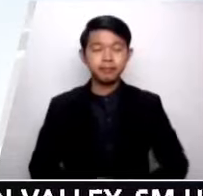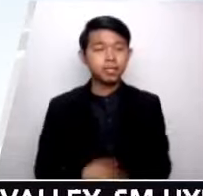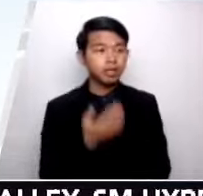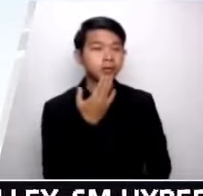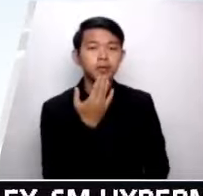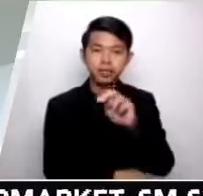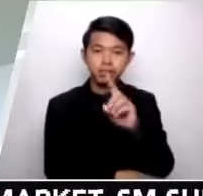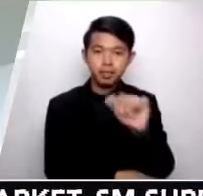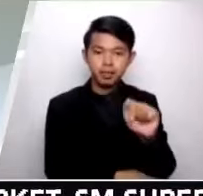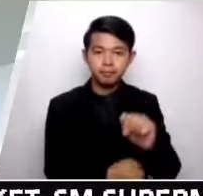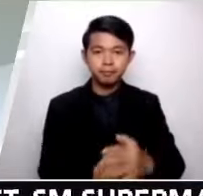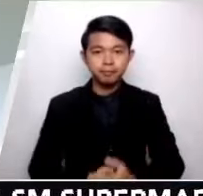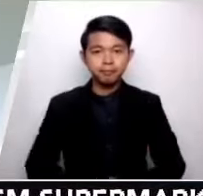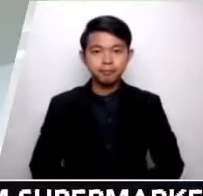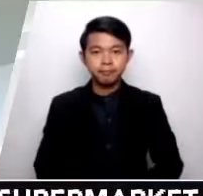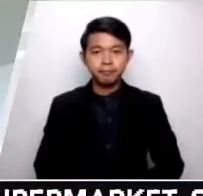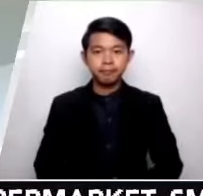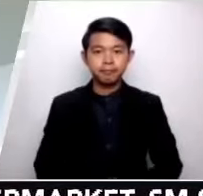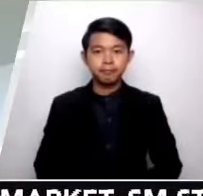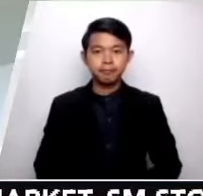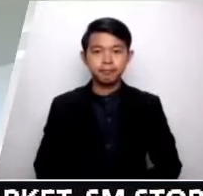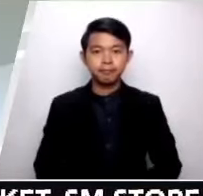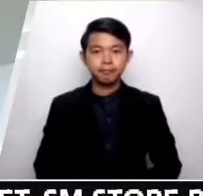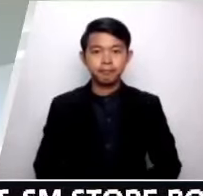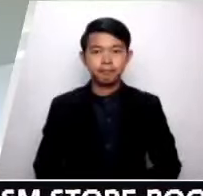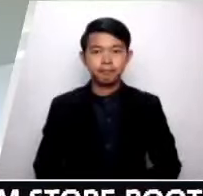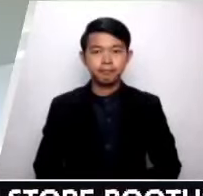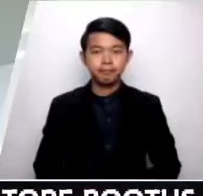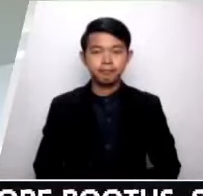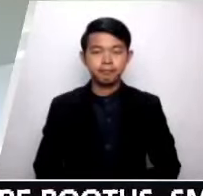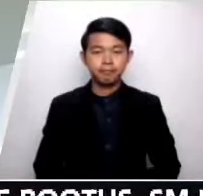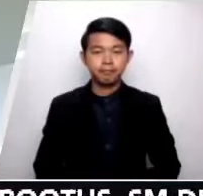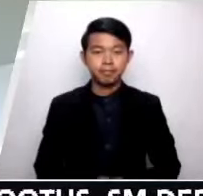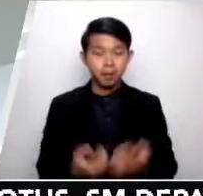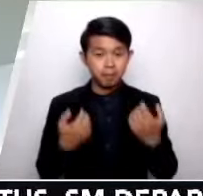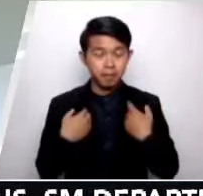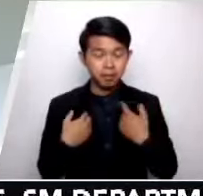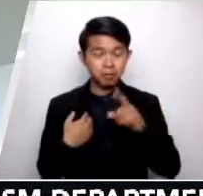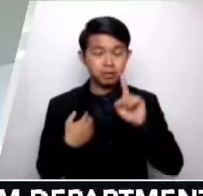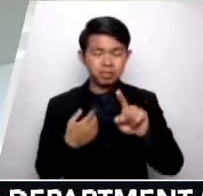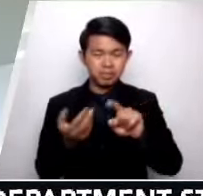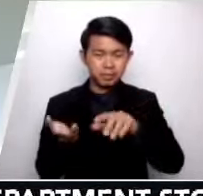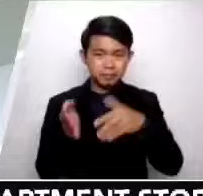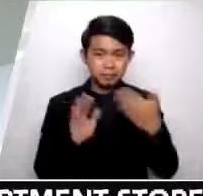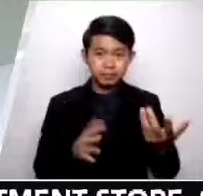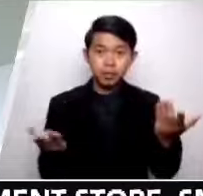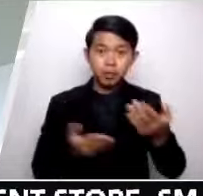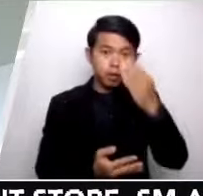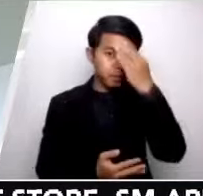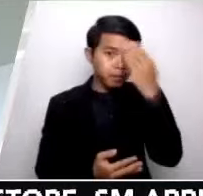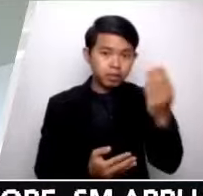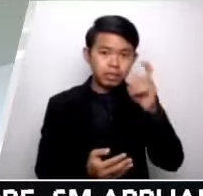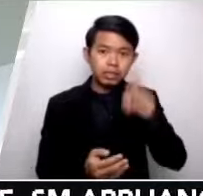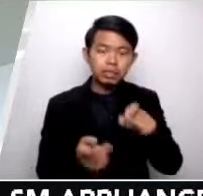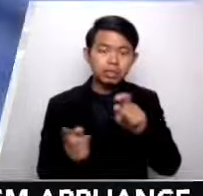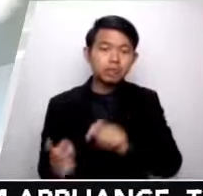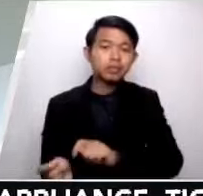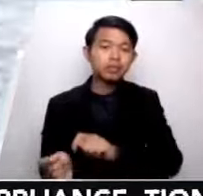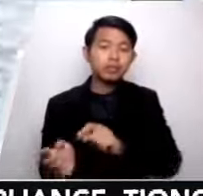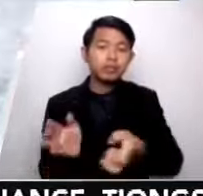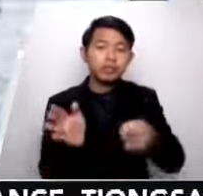Aguinaldo. Isang bangkay mula sa binahang bahay sa Bulacan ang kailangang isakay sa bangka. May report si Von Aquino.